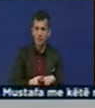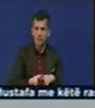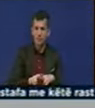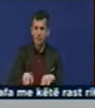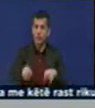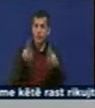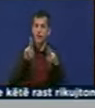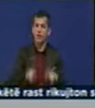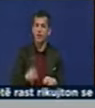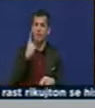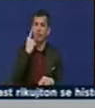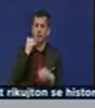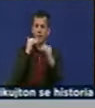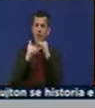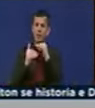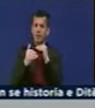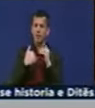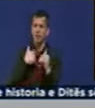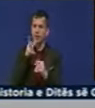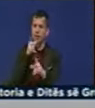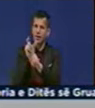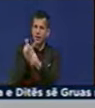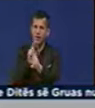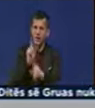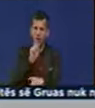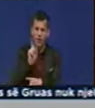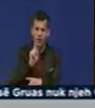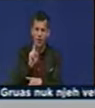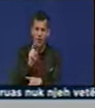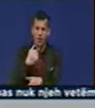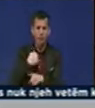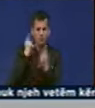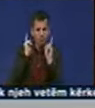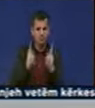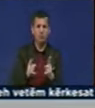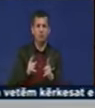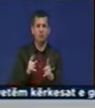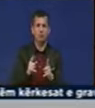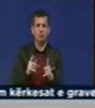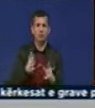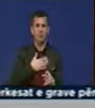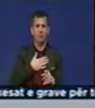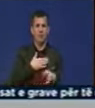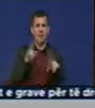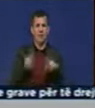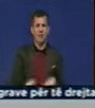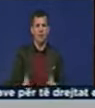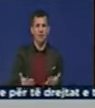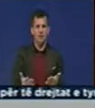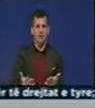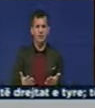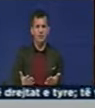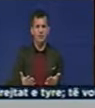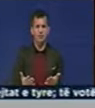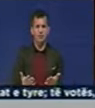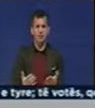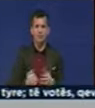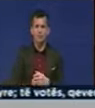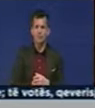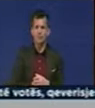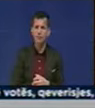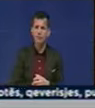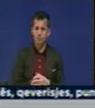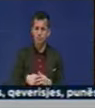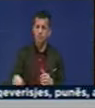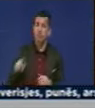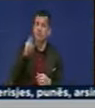për barazi nuk duhet t'ia kërkojmë askujt. Atë thjesht duhet t'a gëzojmë dhe shfrytëzojmë. Pasi fundja,